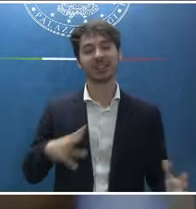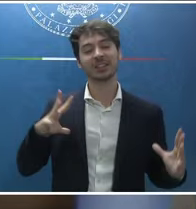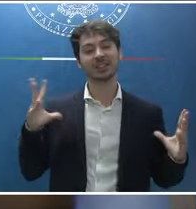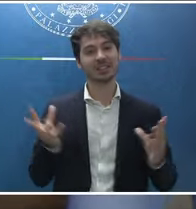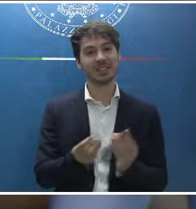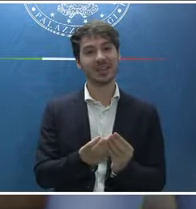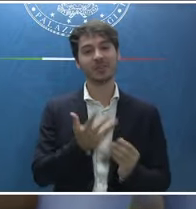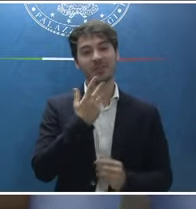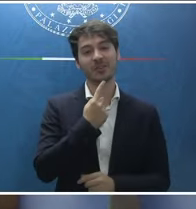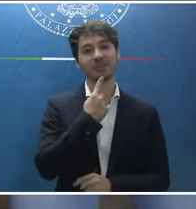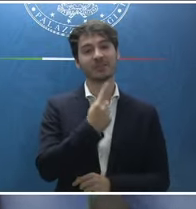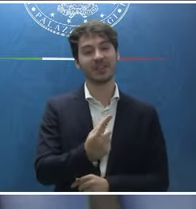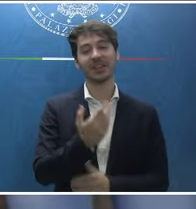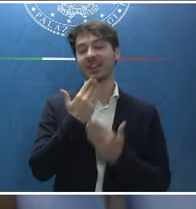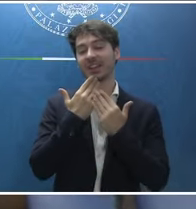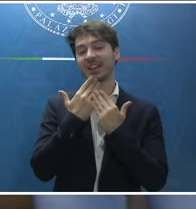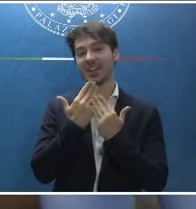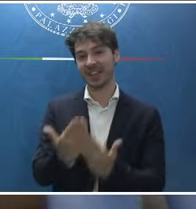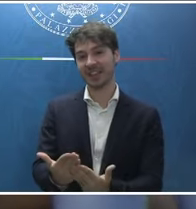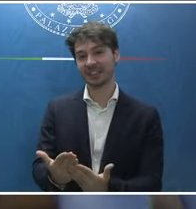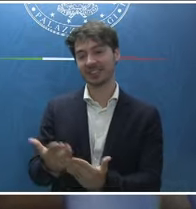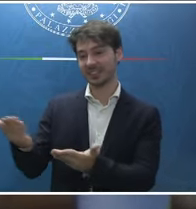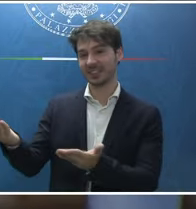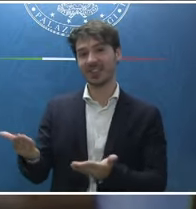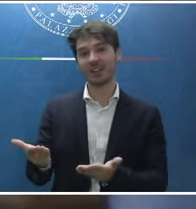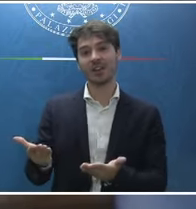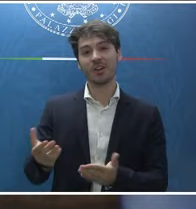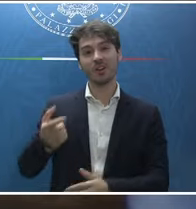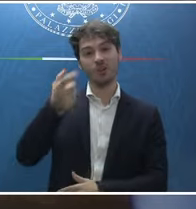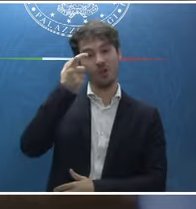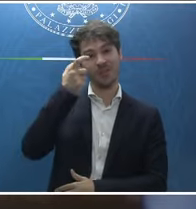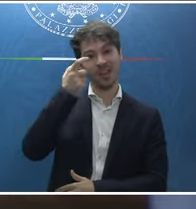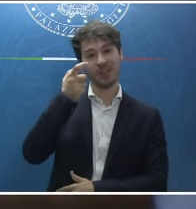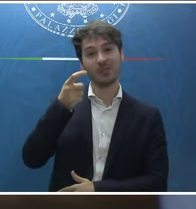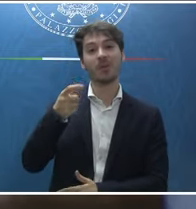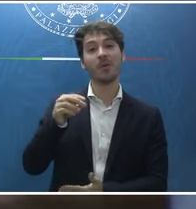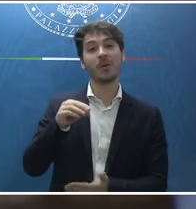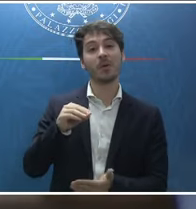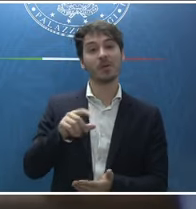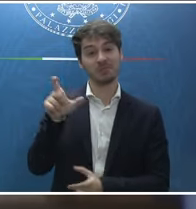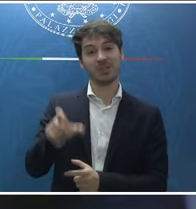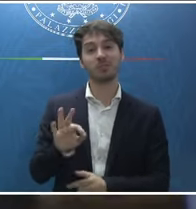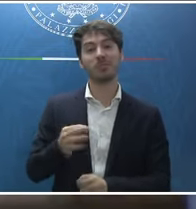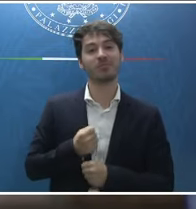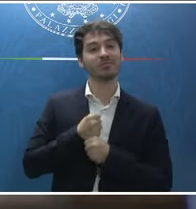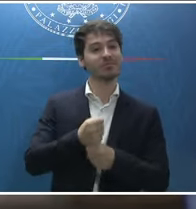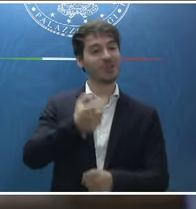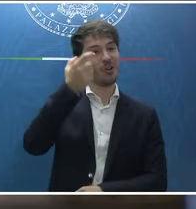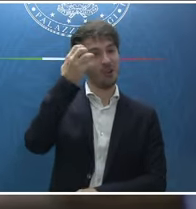anche, lo presentiamo e diciamo grazie al governo, alla persona che lo rappresenta e che fortemente ha